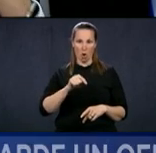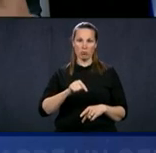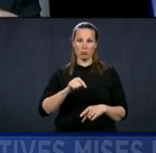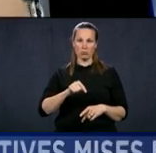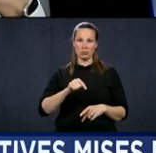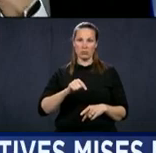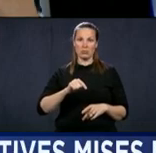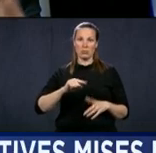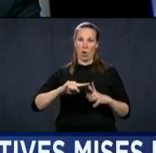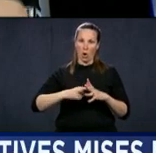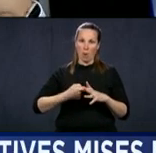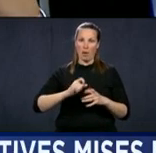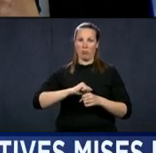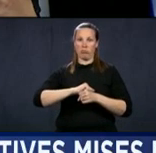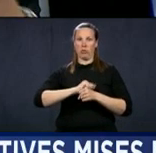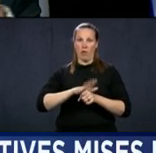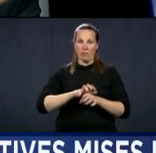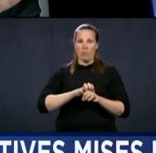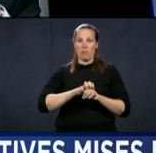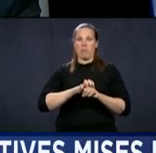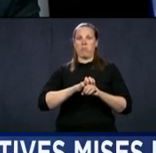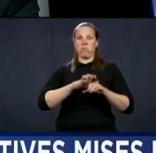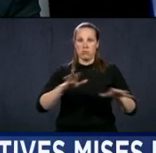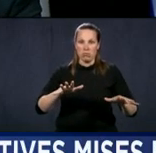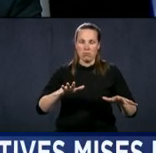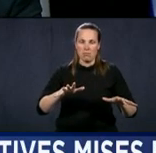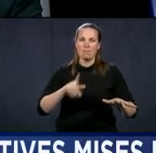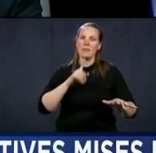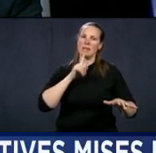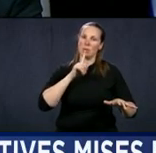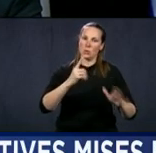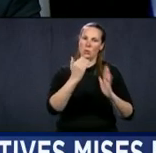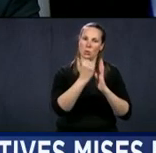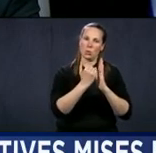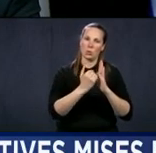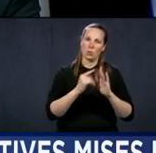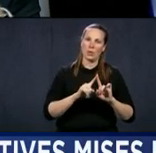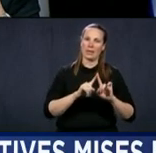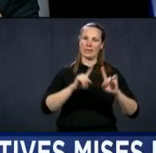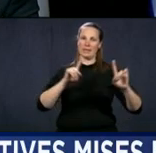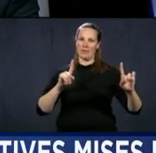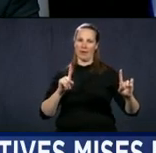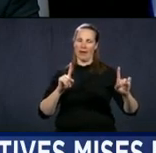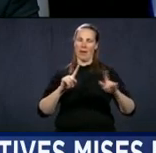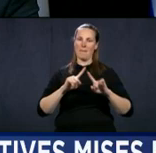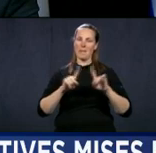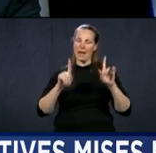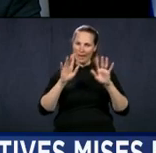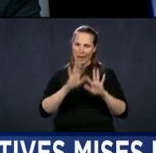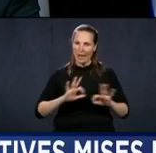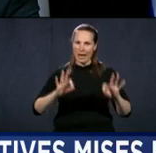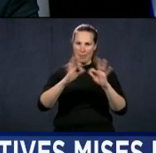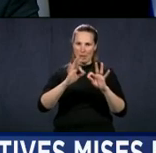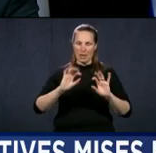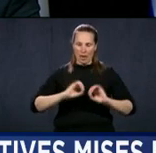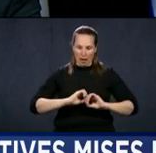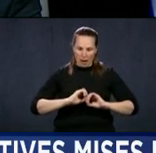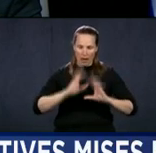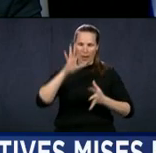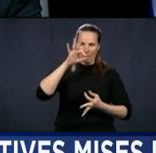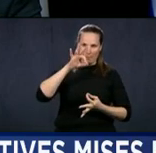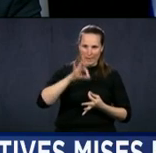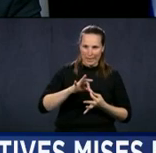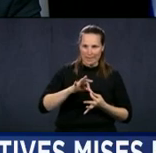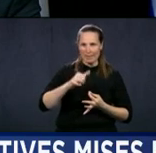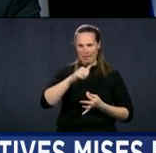une éclosion intensive à l'intérieur, à ce moment-là, il y aurait des consignes différentes. Mais donc, je vais juste spécifier là, que